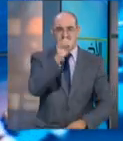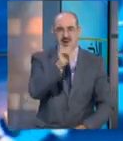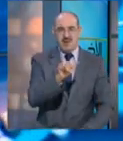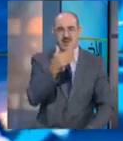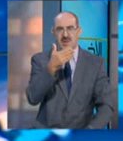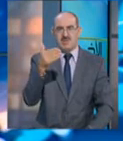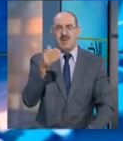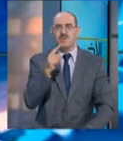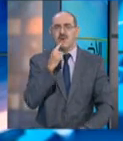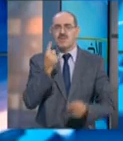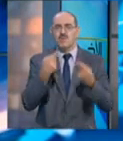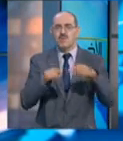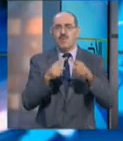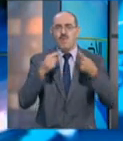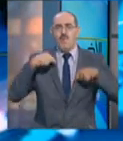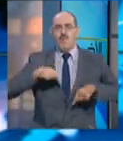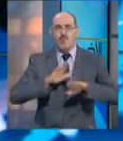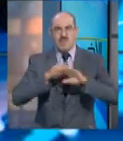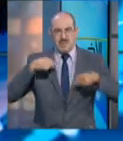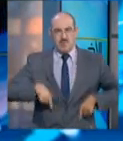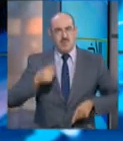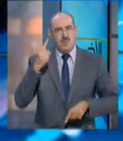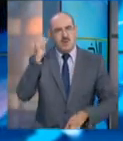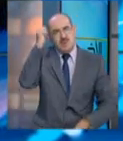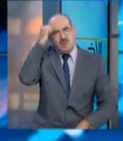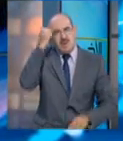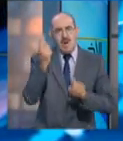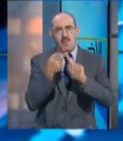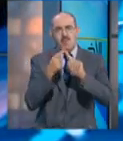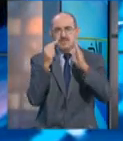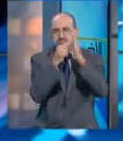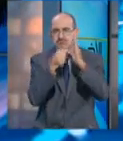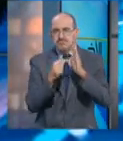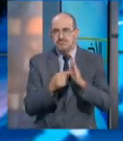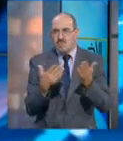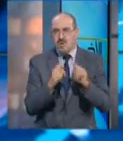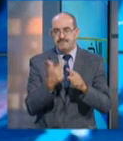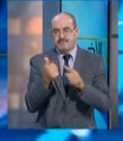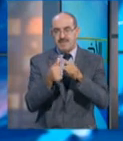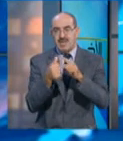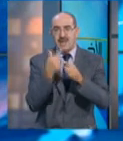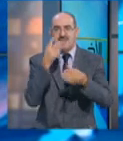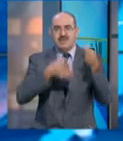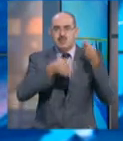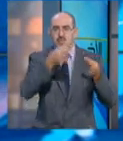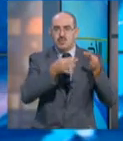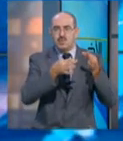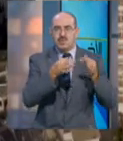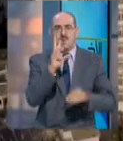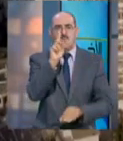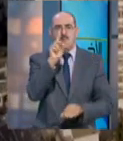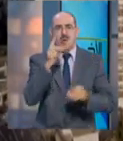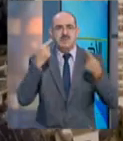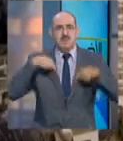الرحمن اجتماعا للحكومة تناول بالدراسة النقاط الآتية. في مجال العدالة قدم وزير العدل